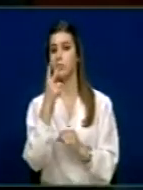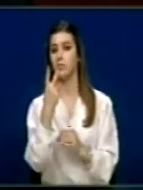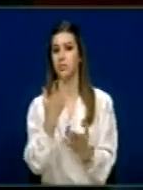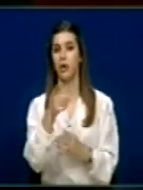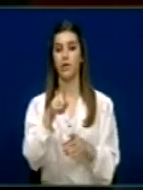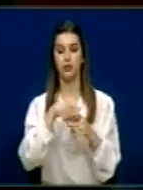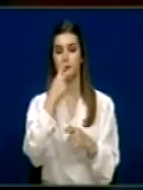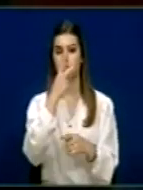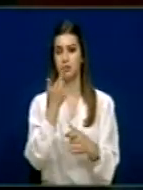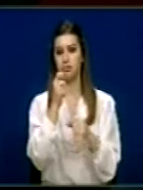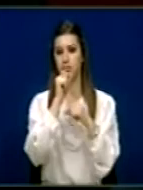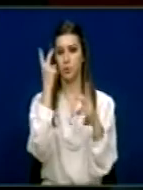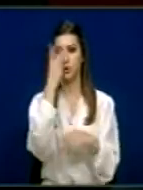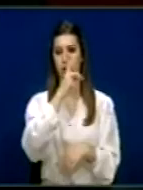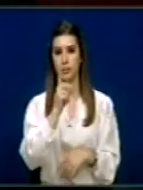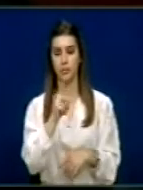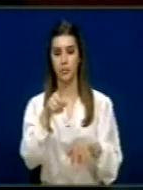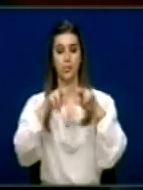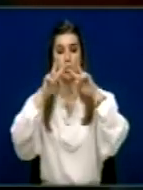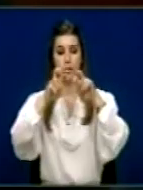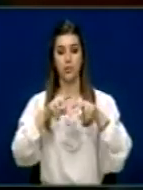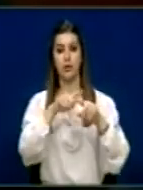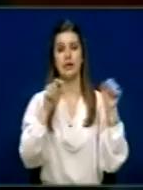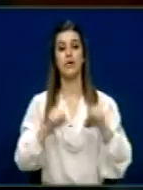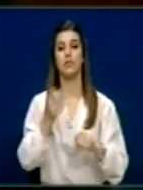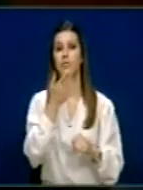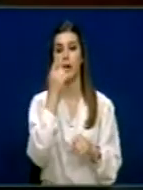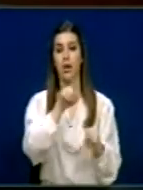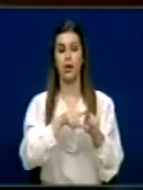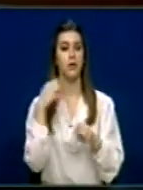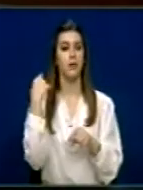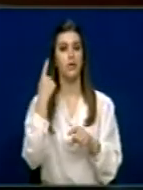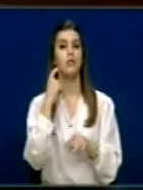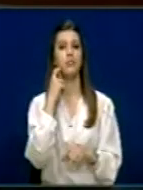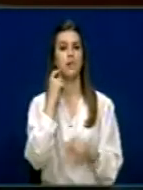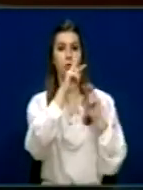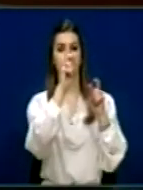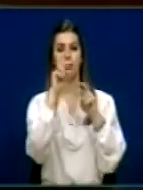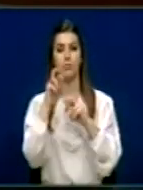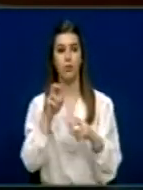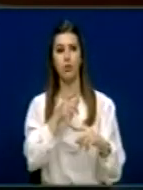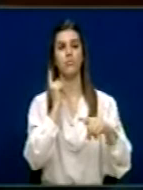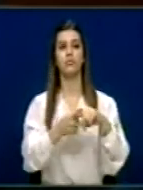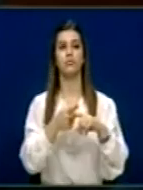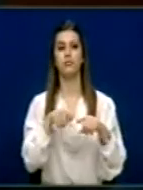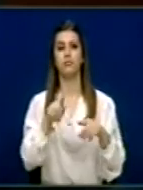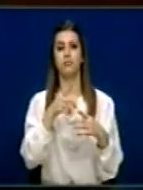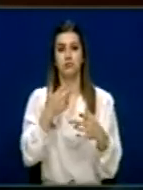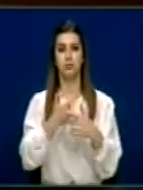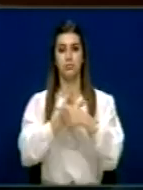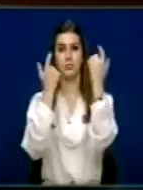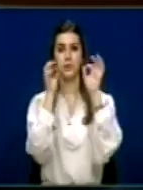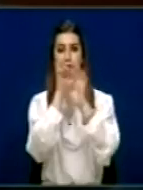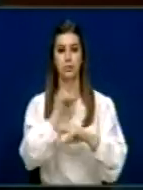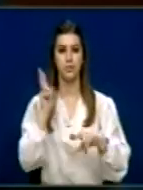një gjë që është pa kuptim. Pra hetimi i fundit serioz që kanë bërë autoriteti ka qenë ai bankave i cili përfundoi ashtu siç përfundoi pa kurfar